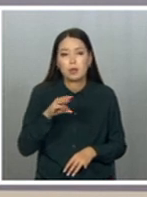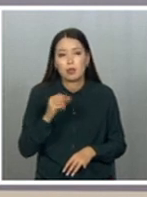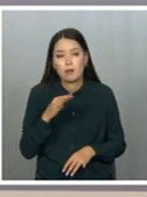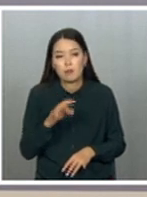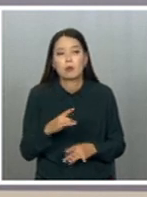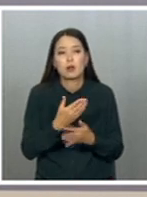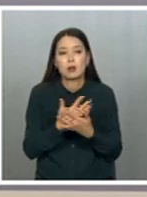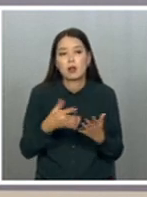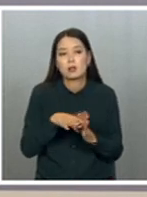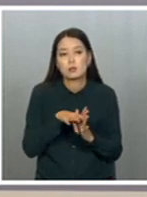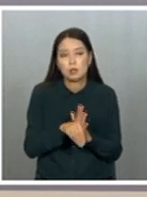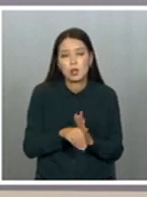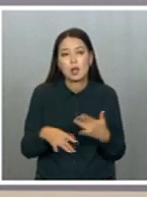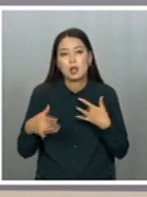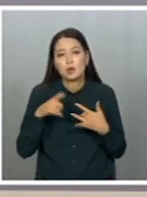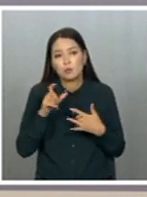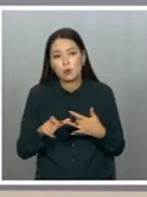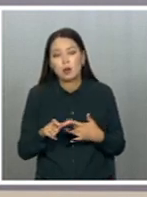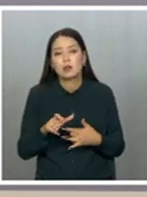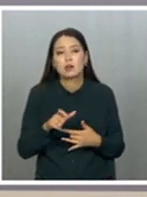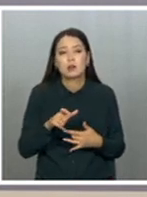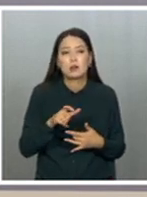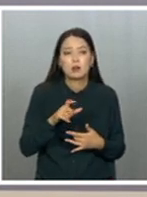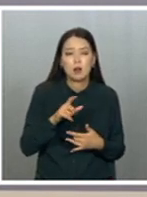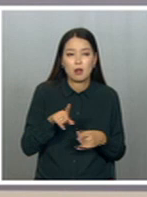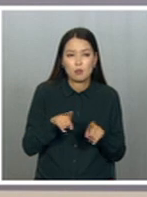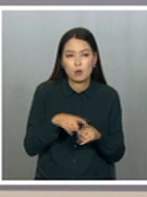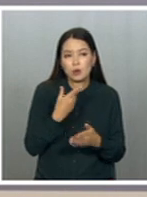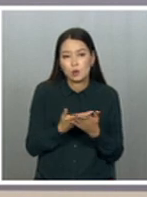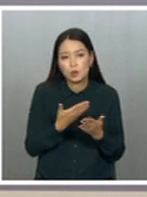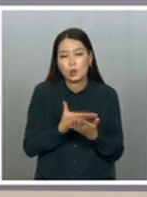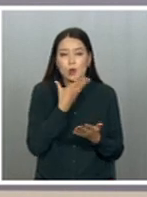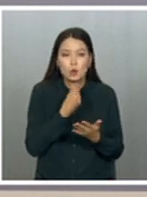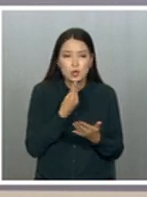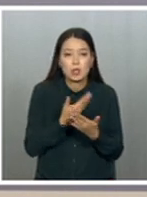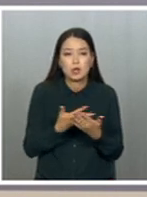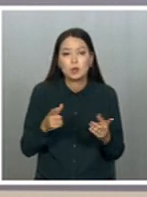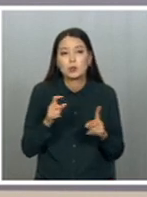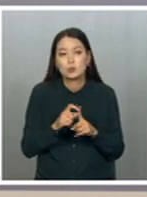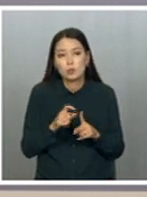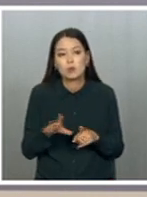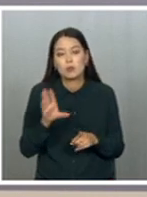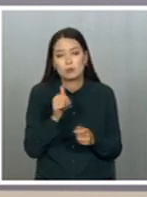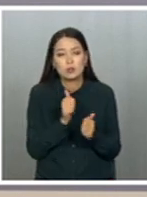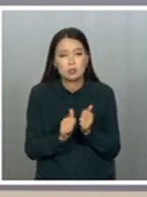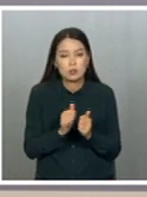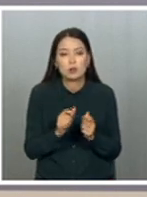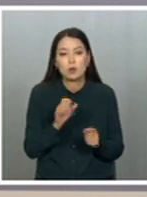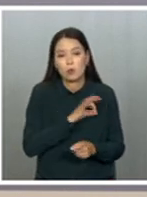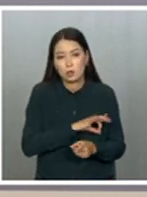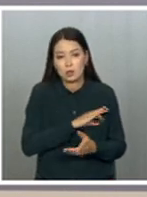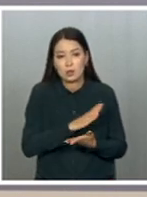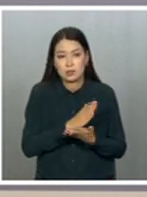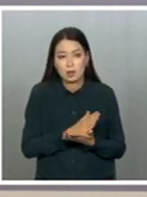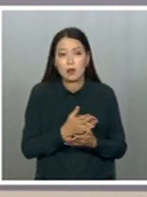басқа, кейіптеу, сарказм, шендестіру сияқты көркемдегіш тәсілдерді де жиі қолданған. Олай